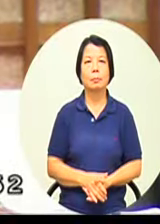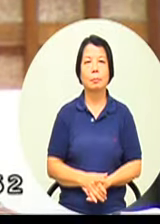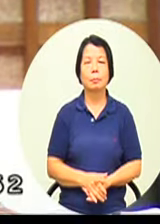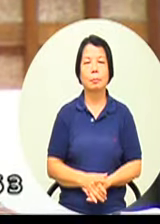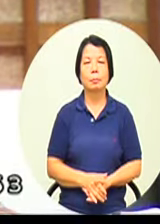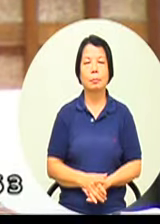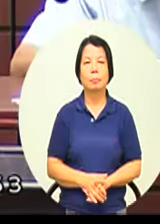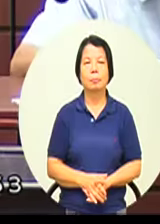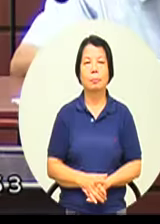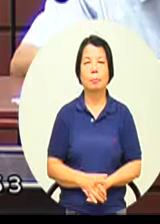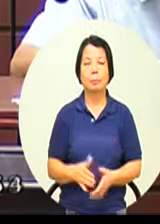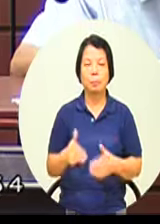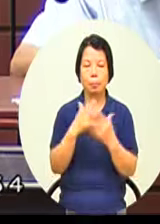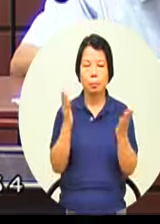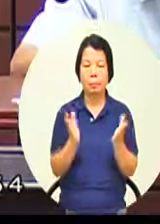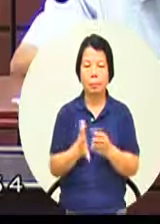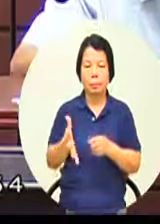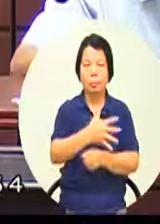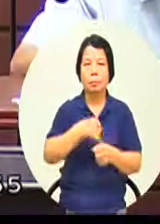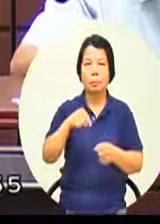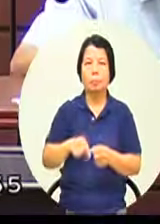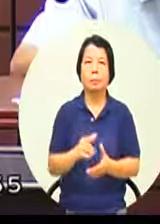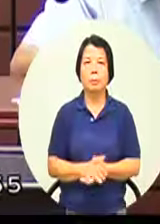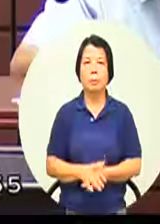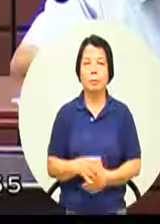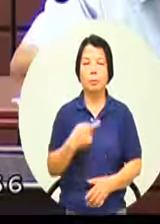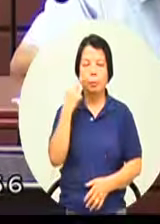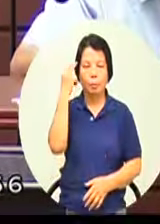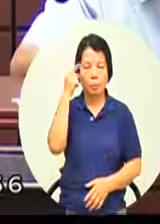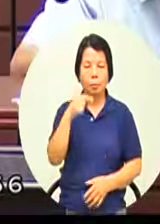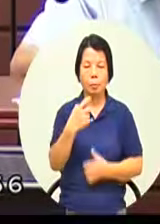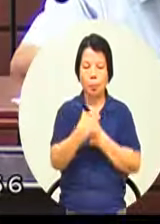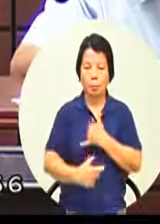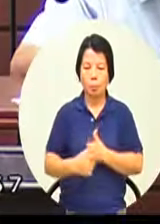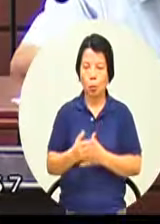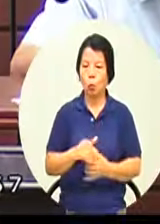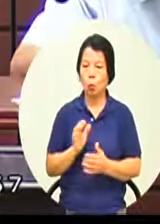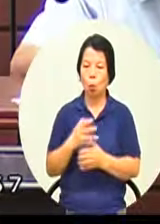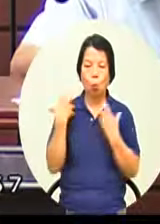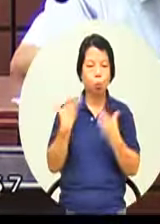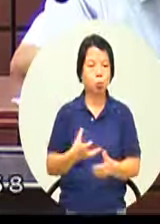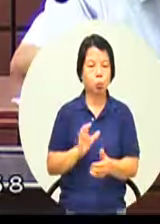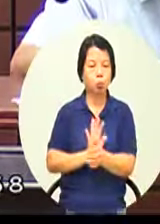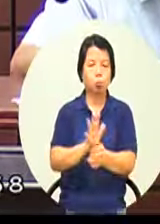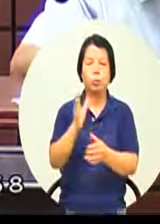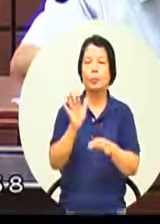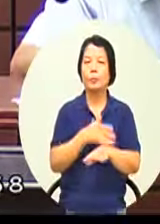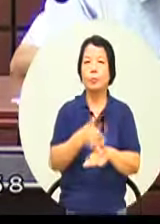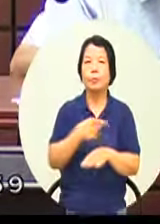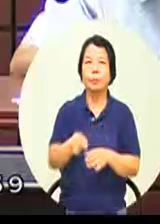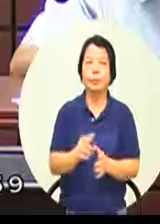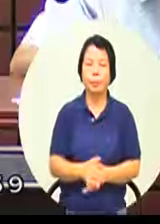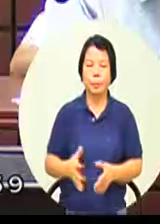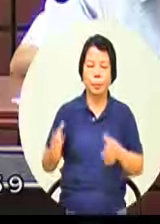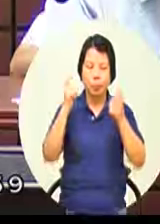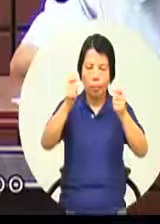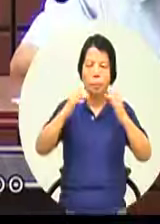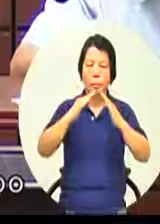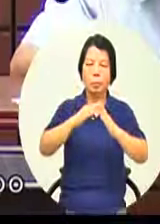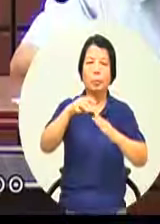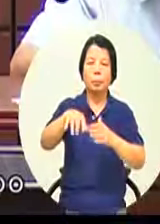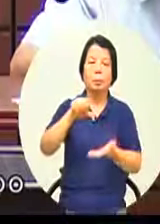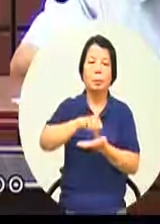我想整个全国，我个人认为啦，不是在推卸责任，就是说因为整个高雄市所种植的